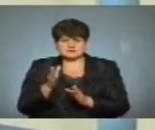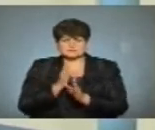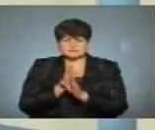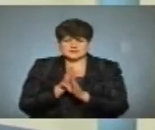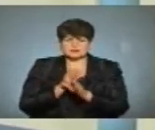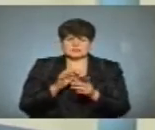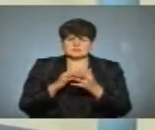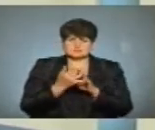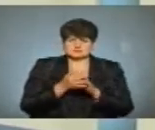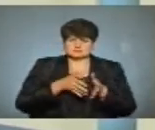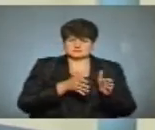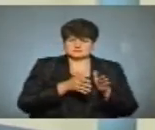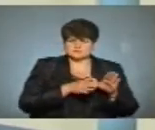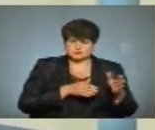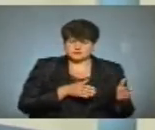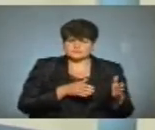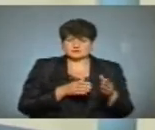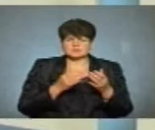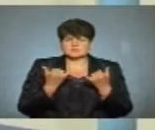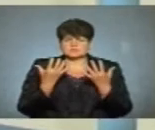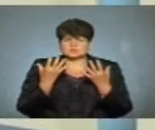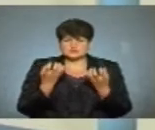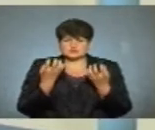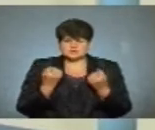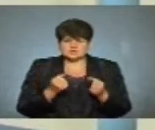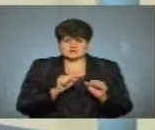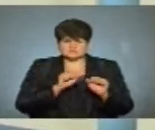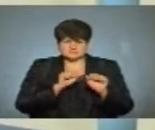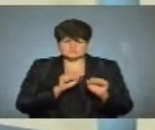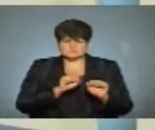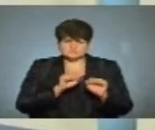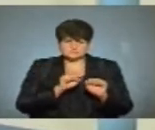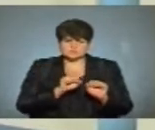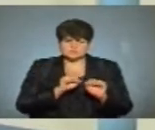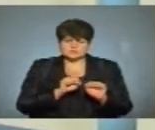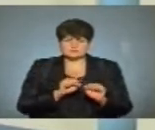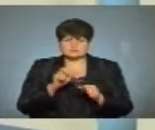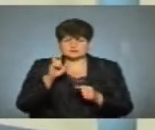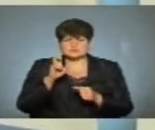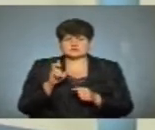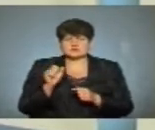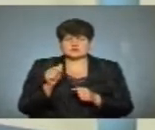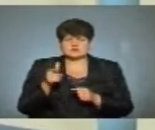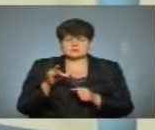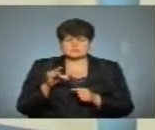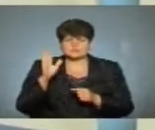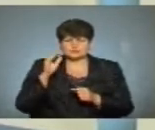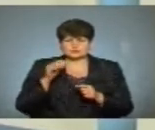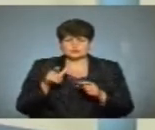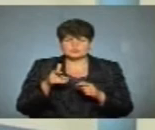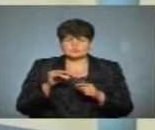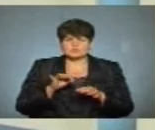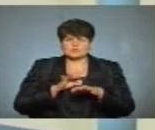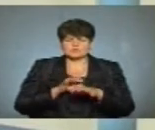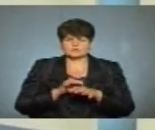На сьогоднішній день ще утримується і агентство Держводгоспу проводить